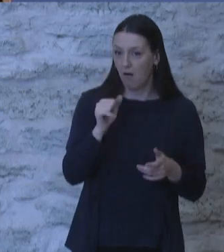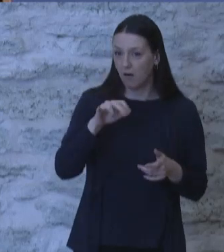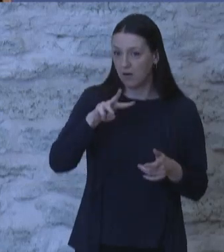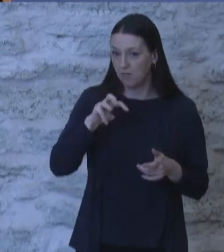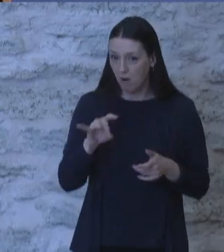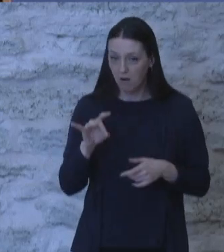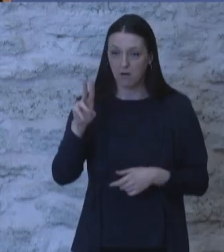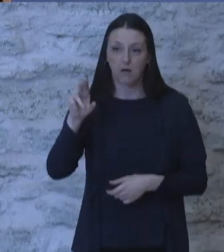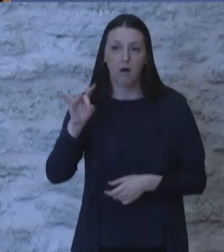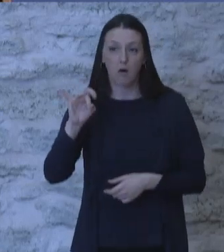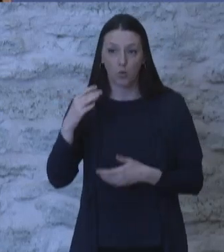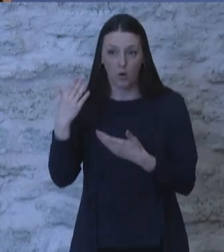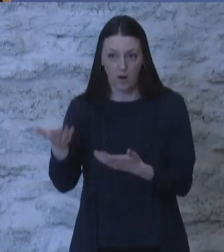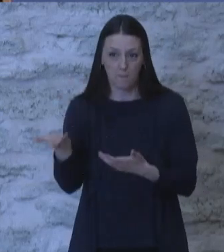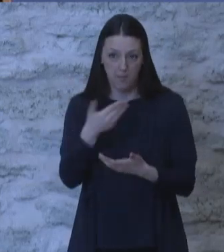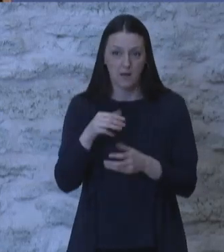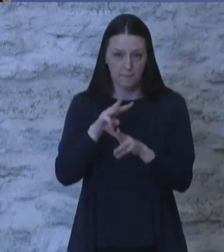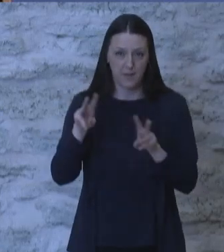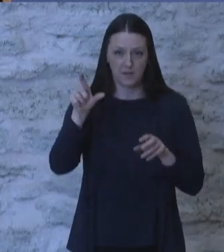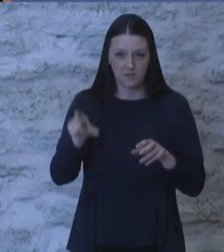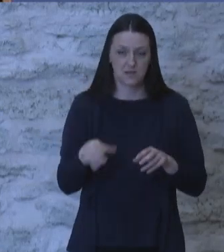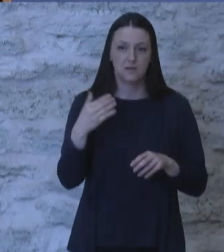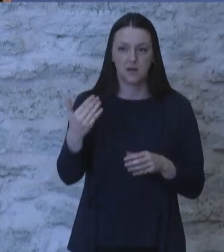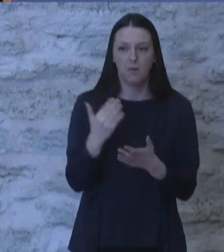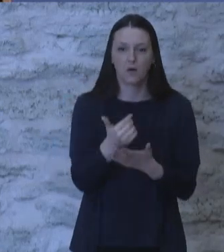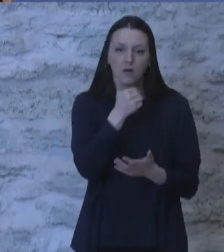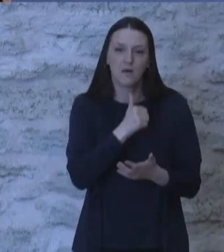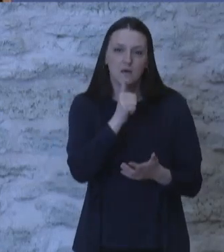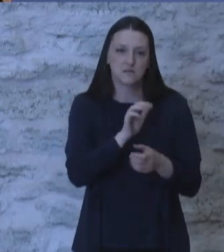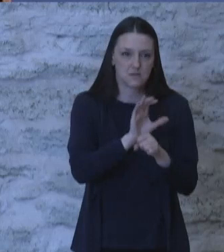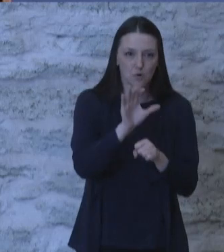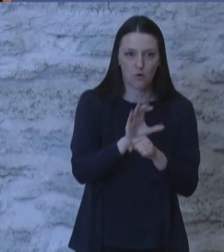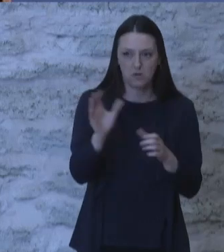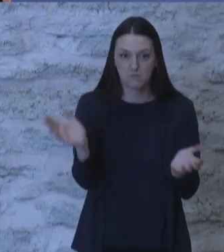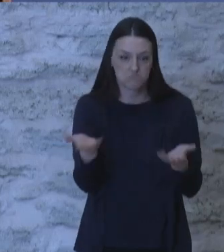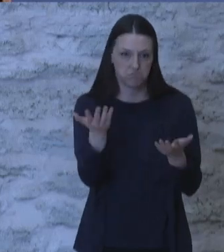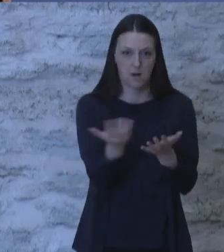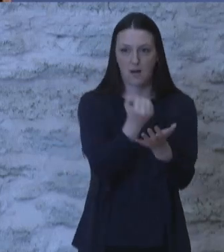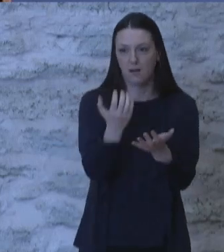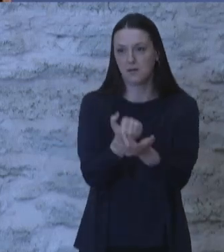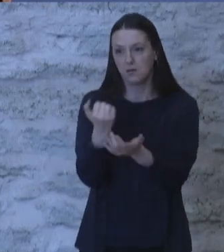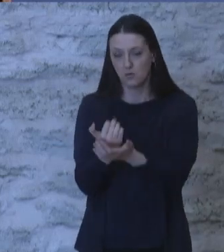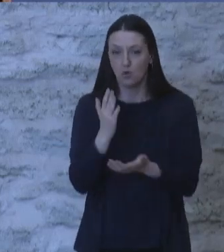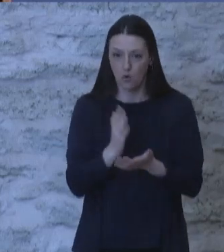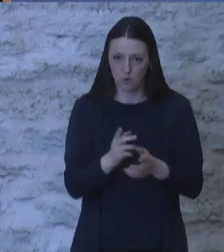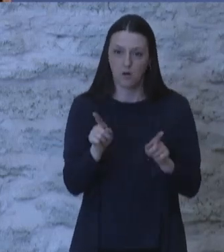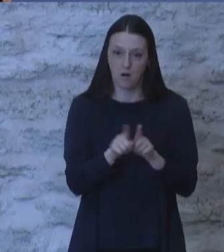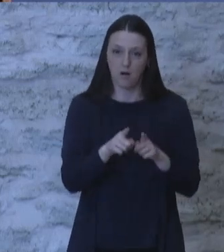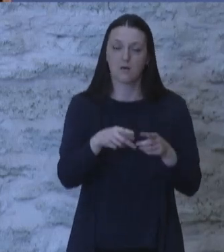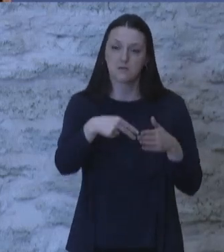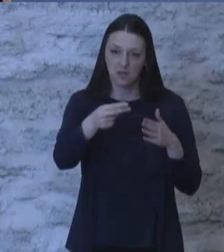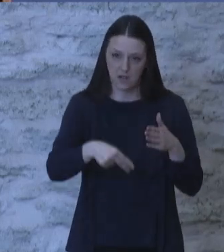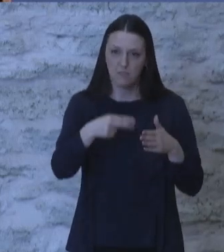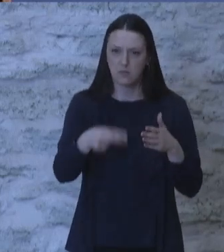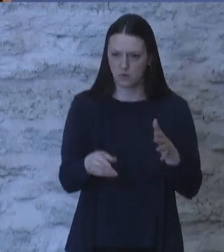valitsuministrile, kes on siis Eesti tootjad üles leidnud ja Eesti tootjatega on sõnmitud ju ka ikkagi